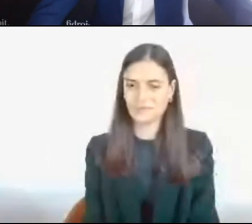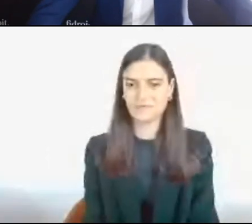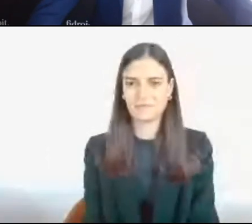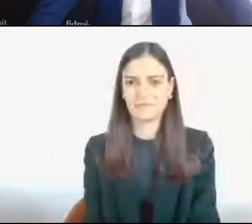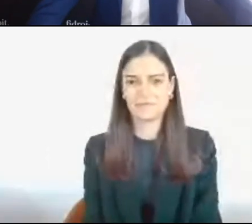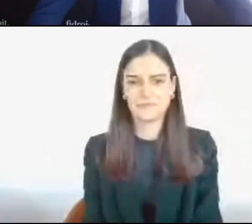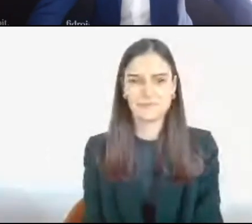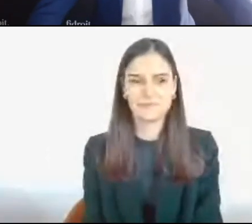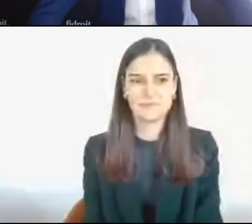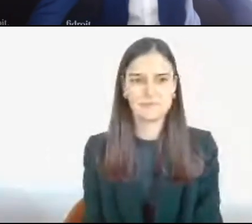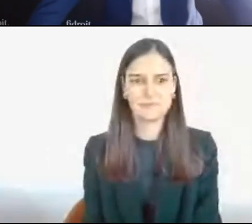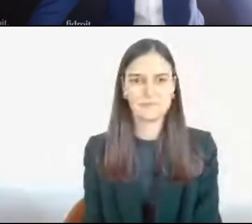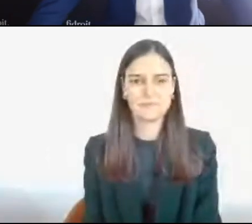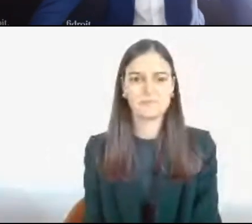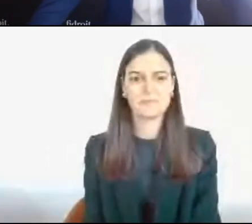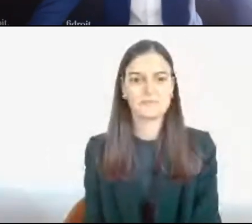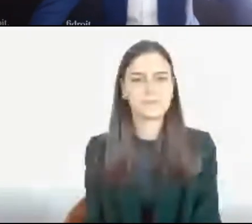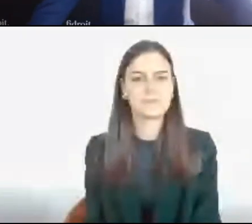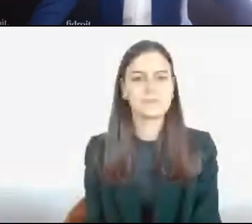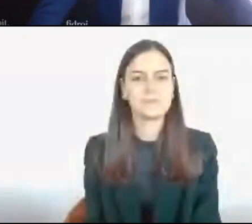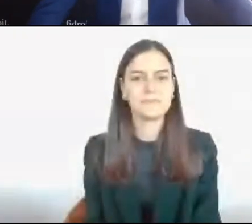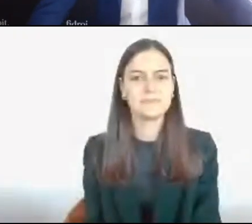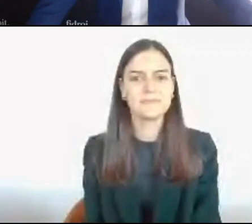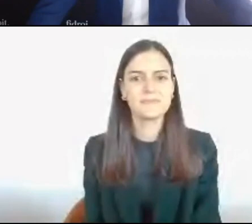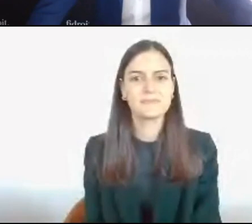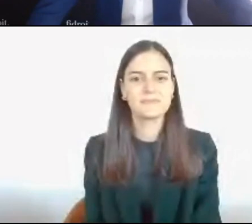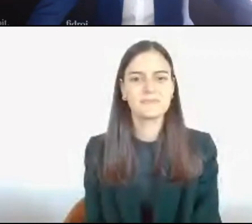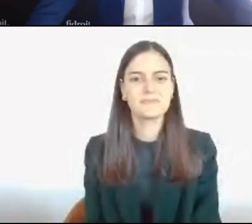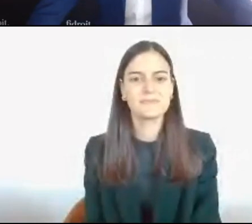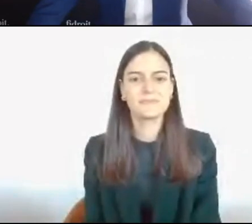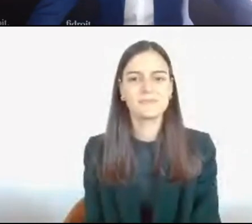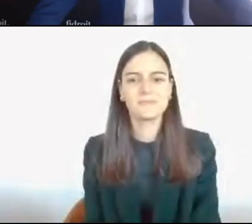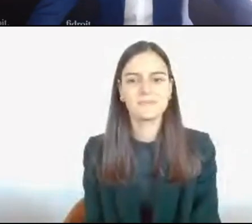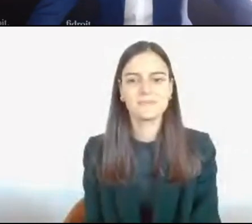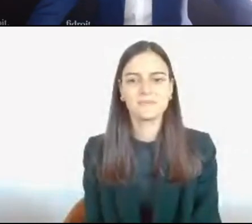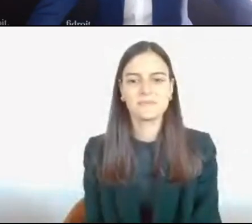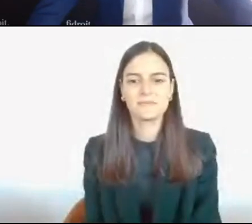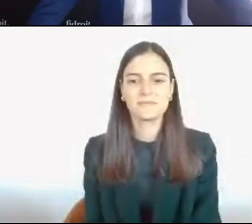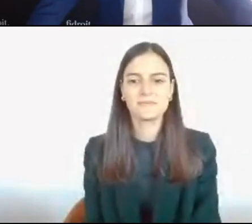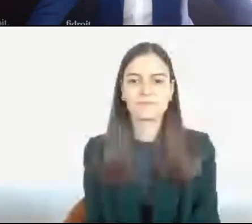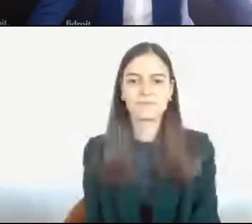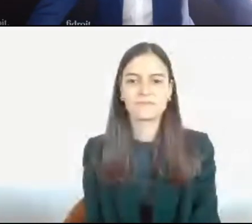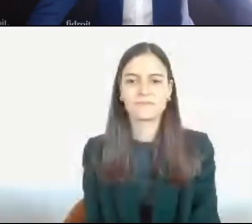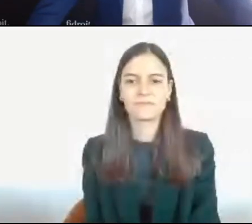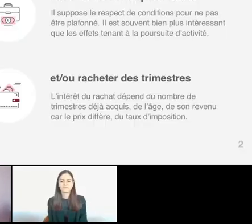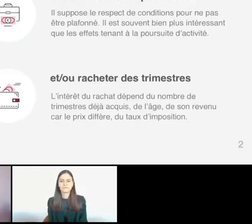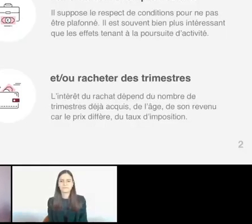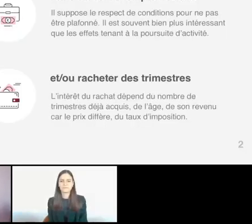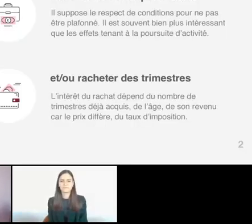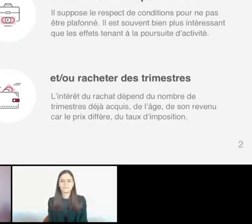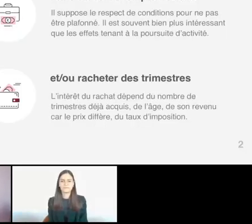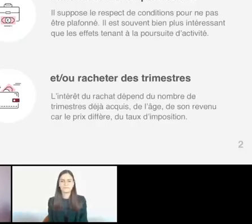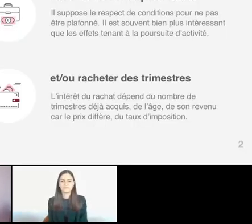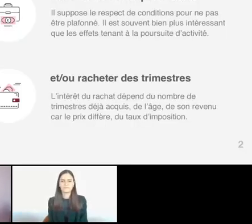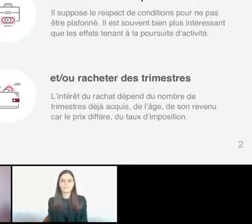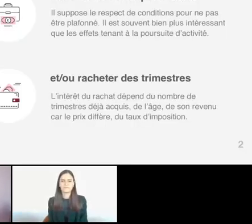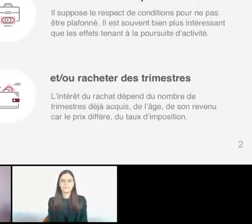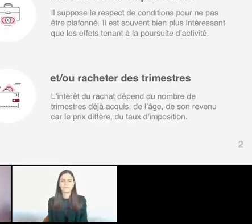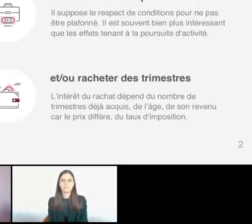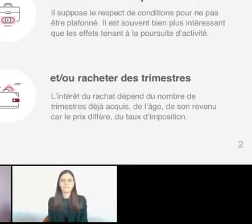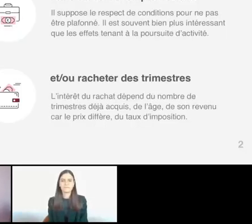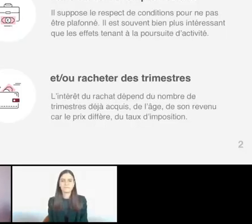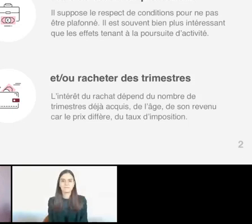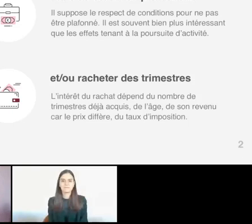pension, tout simplement. C'est important parce qu'elles vont être de moins en moins avantageuses, ces pensions de retraite. Exactement, Vincent. Nous